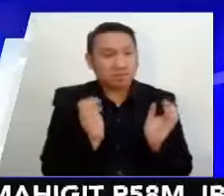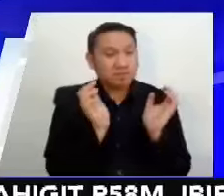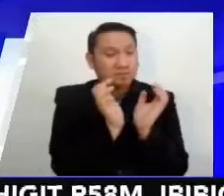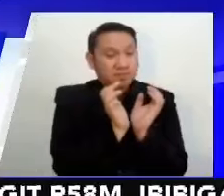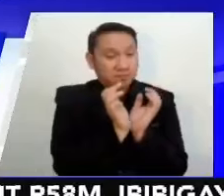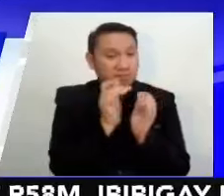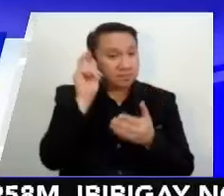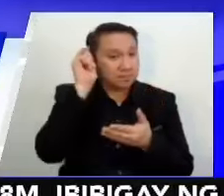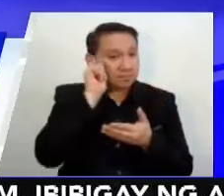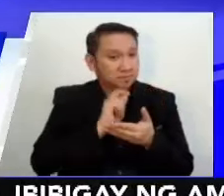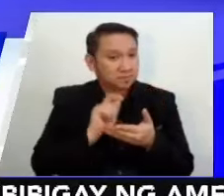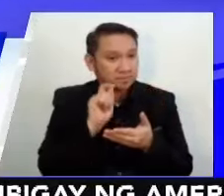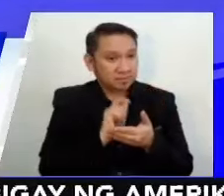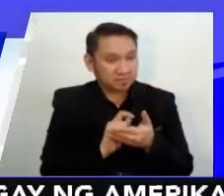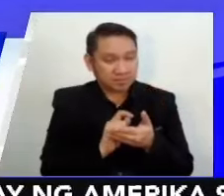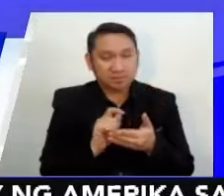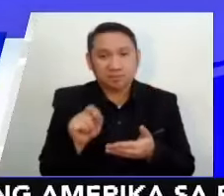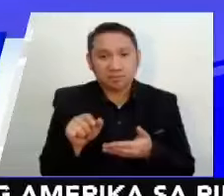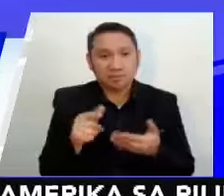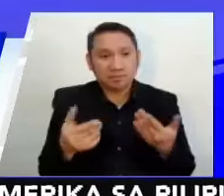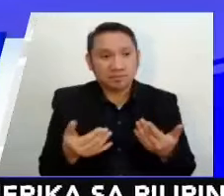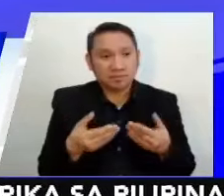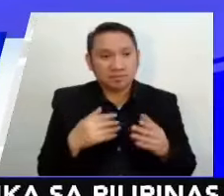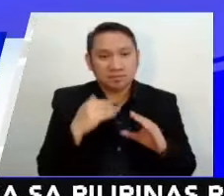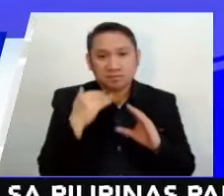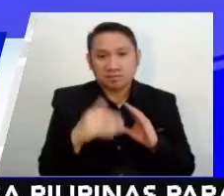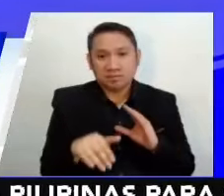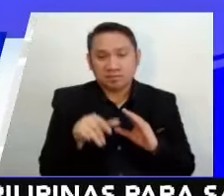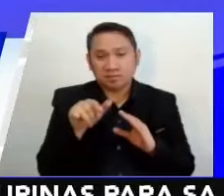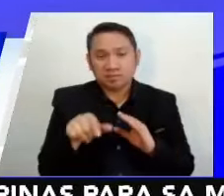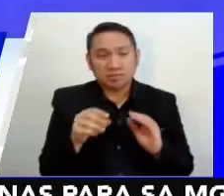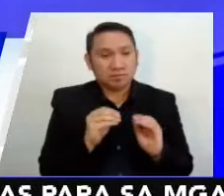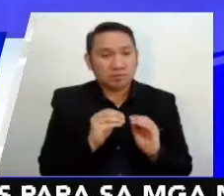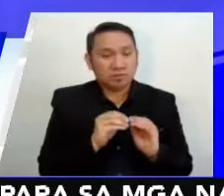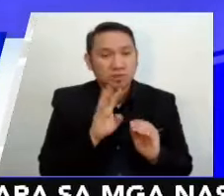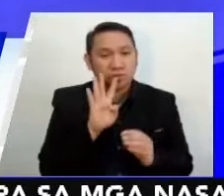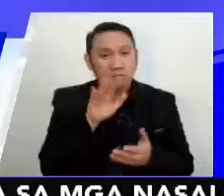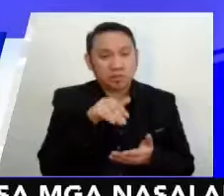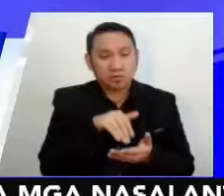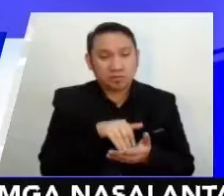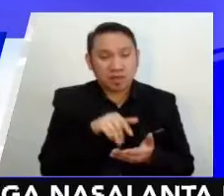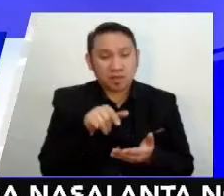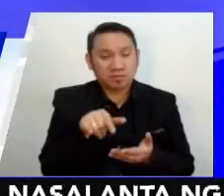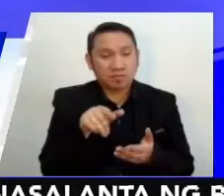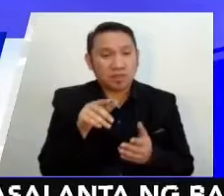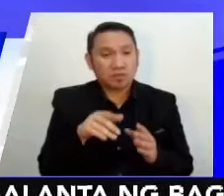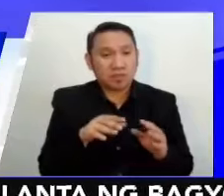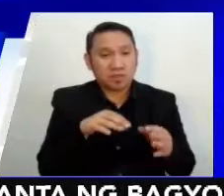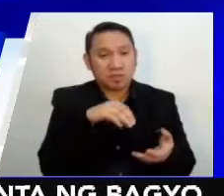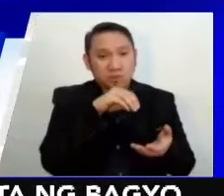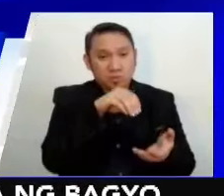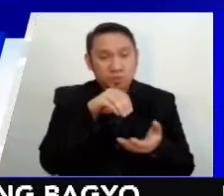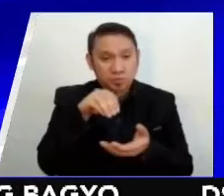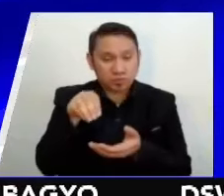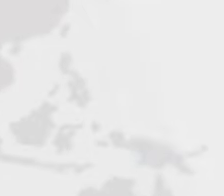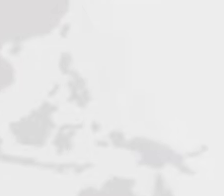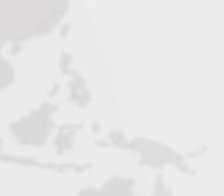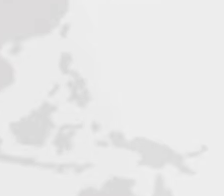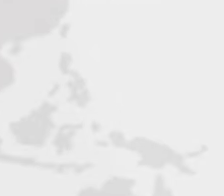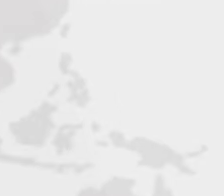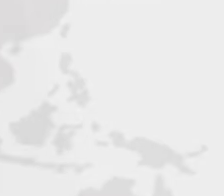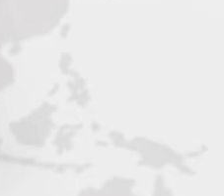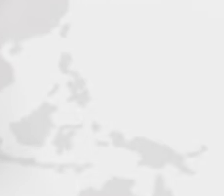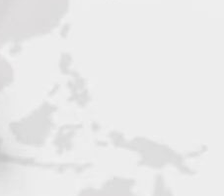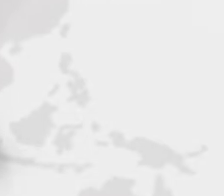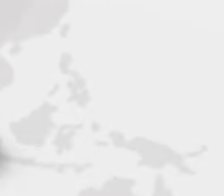Gatchalian na magpapadala sila ng karagdagang 45,000 na family food pack sa Catanduanes.